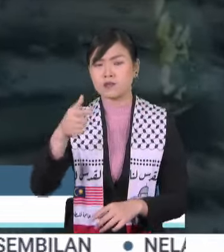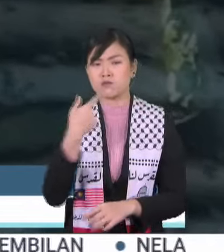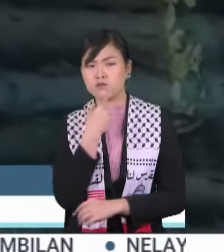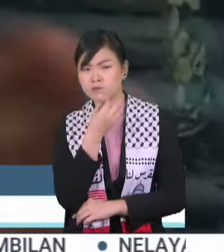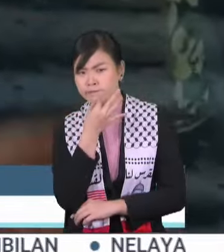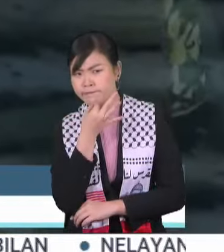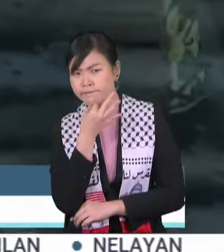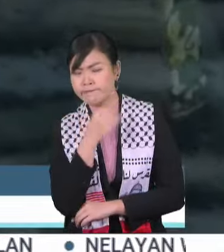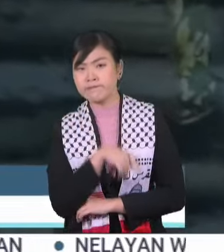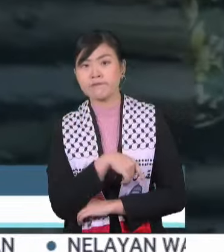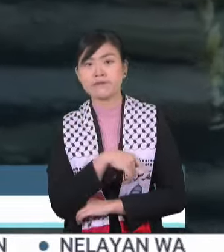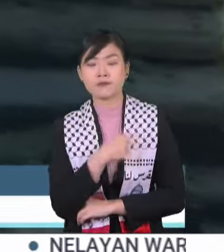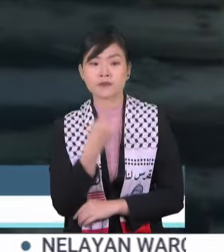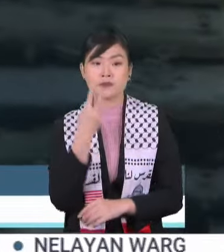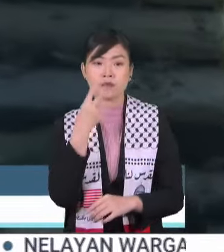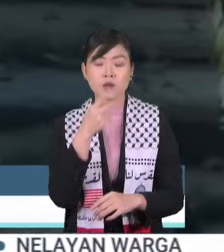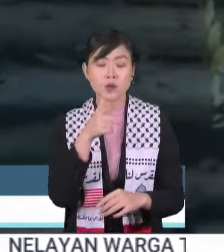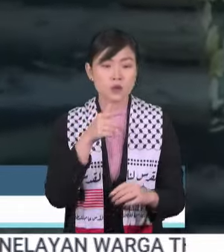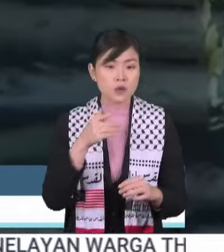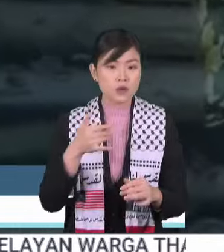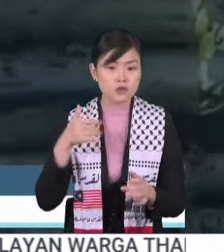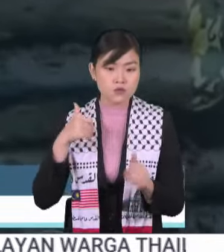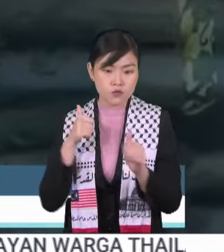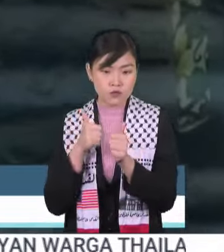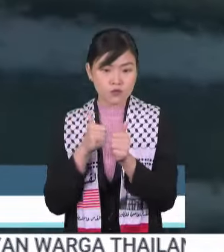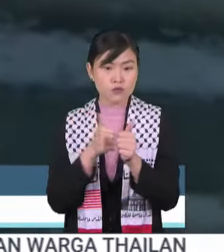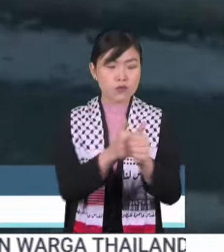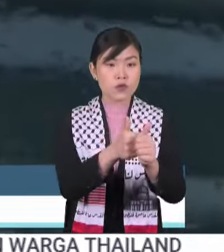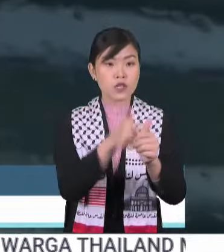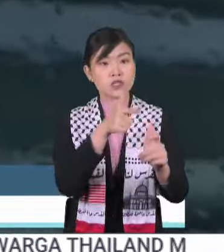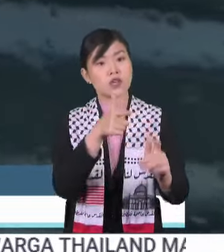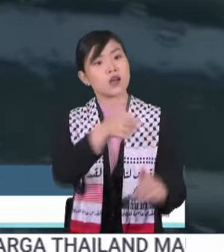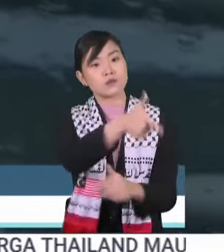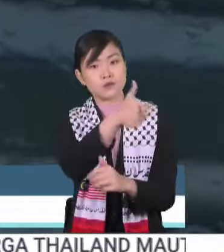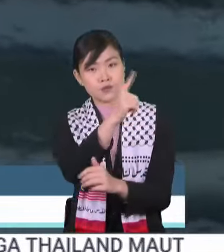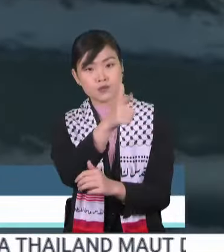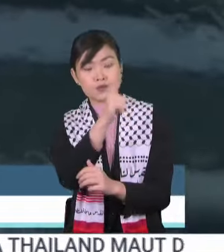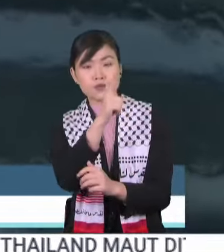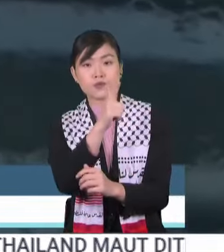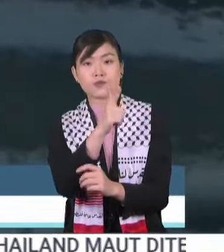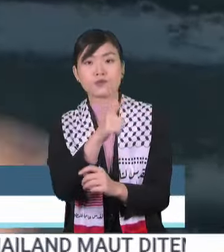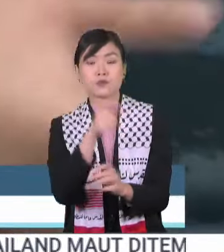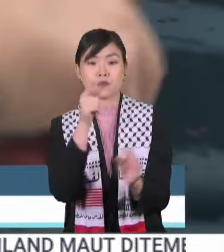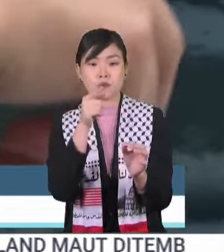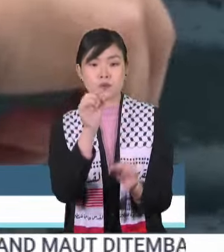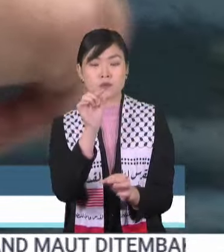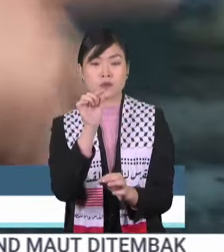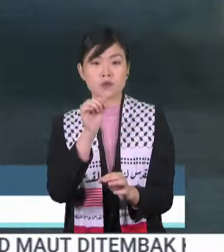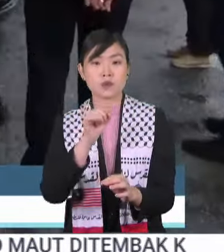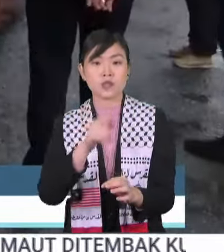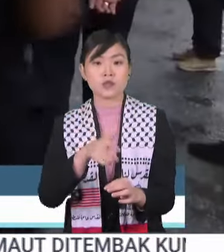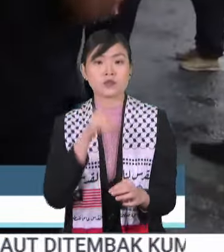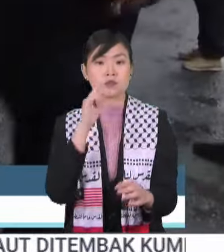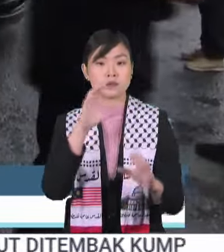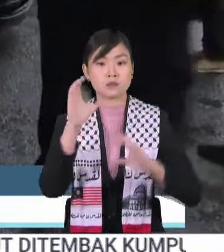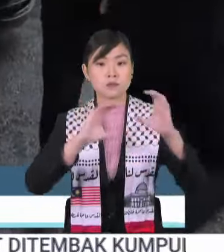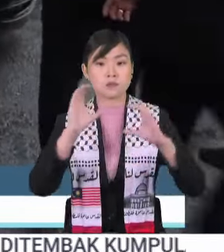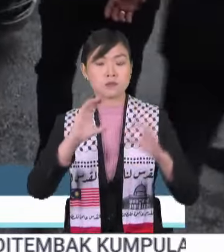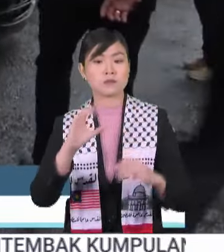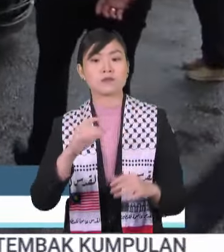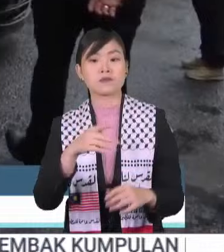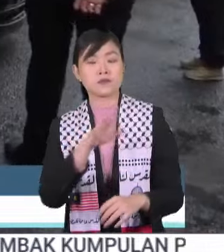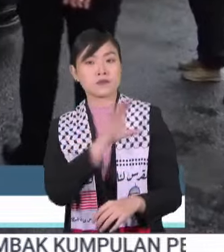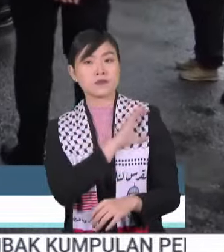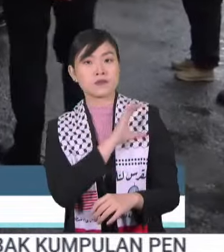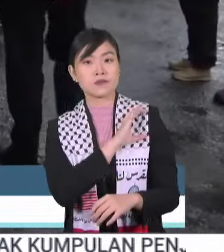dikejar suspek dikatakan telah mengeluarkan objek menyerupai pistol dan melepaskan satu Das tembakan terhadap kenderaan polis kenderaan